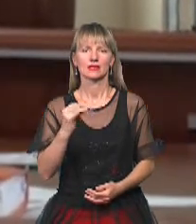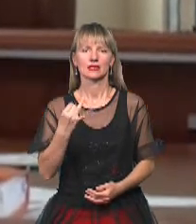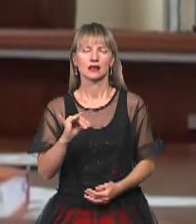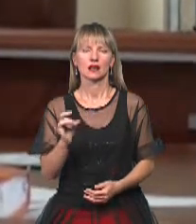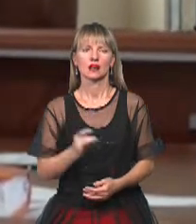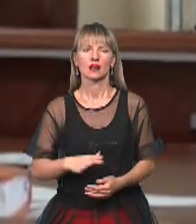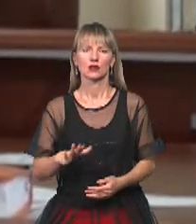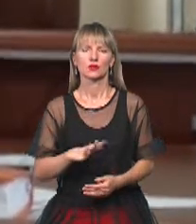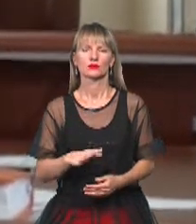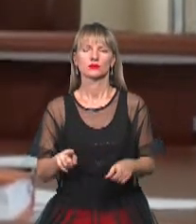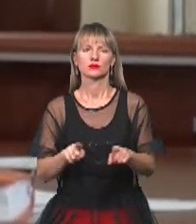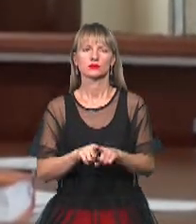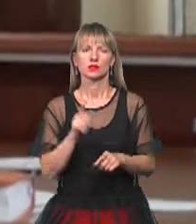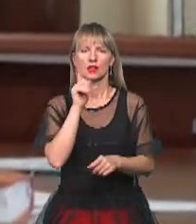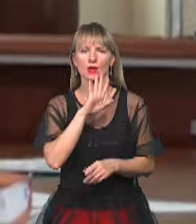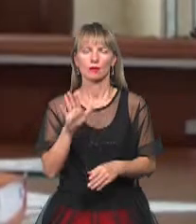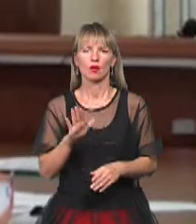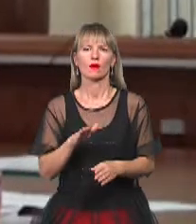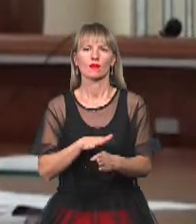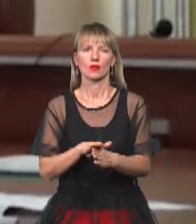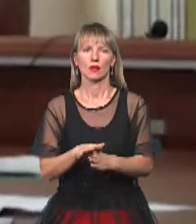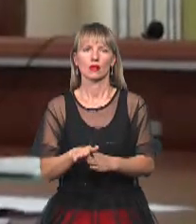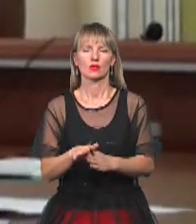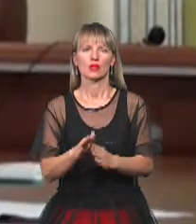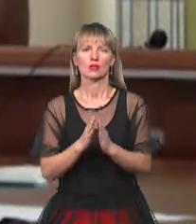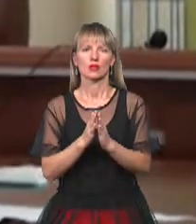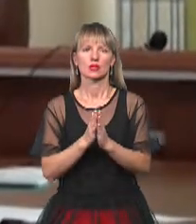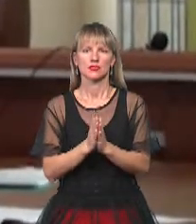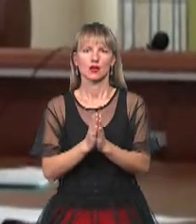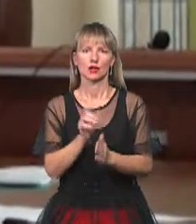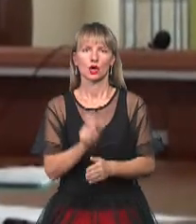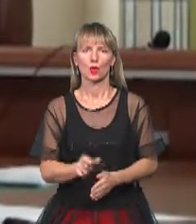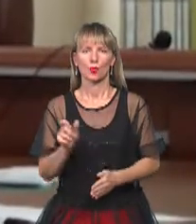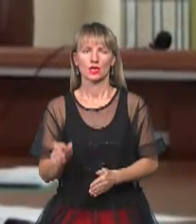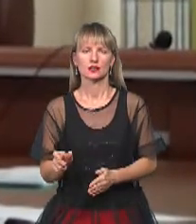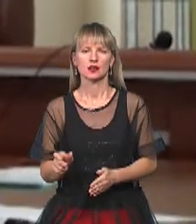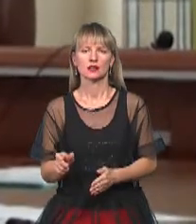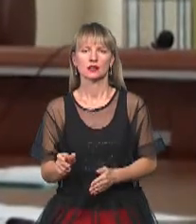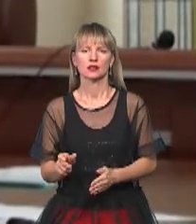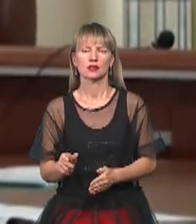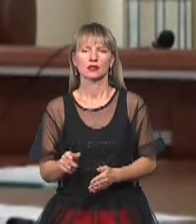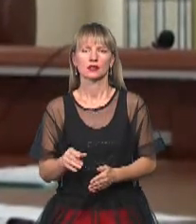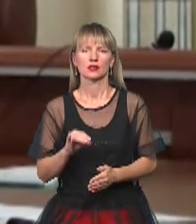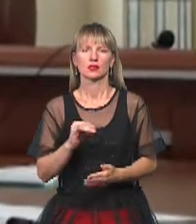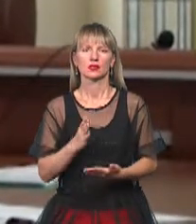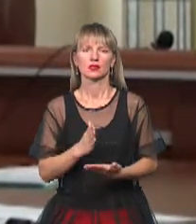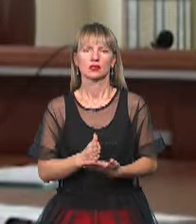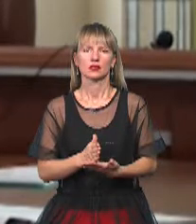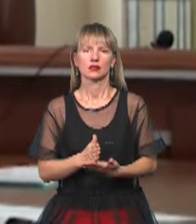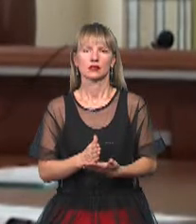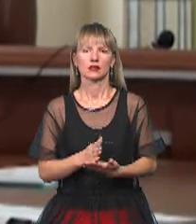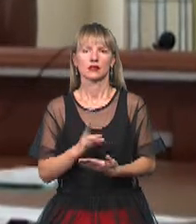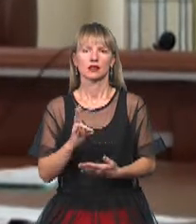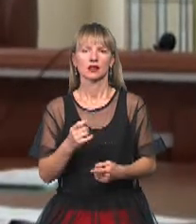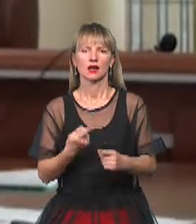господарства теж досить непогано реагують на ті звернення, які надходять на міський контакт-центр, але на наш погляд є над чим